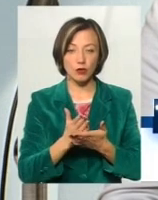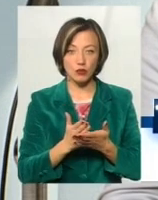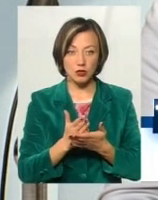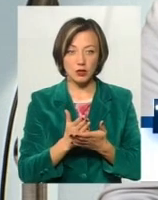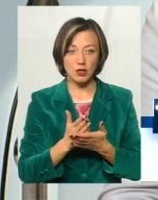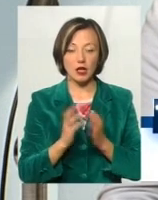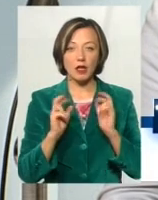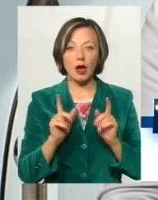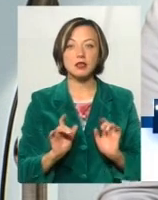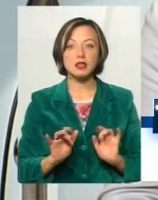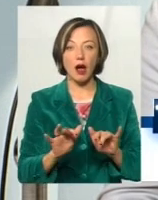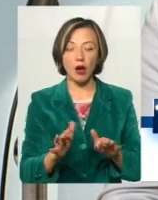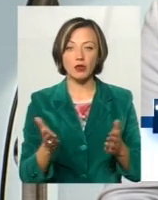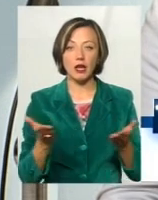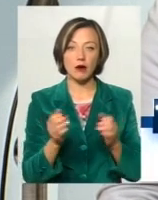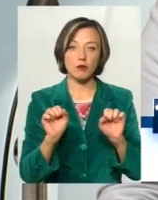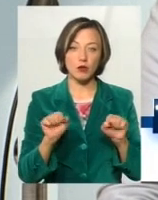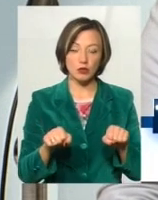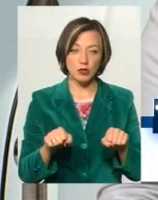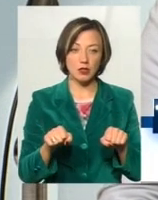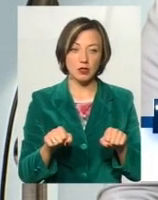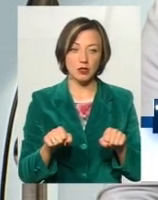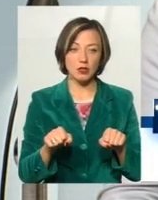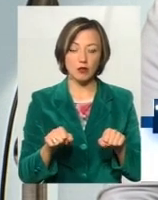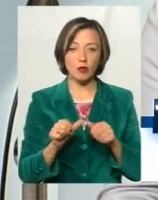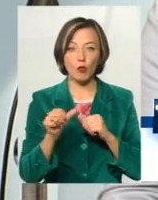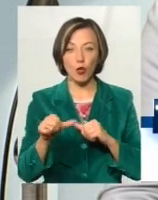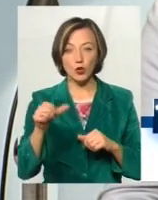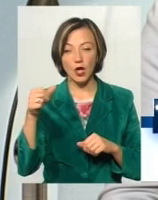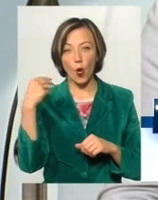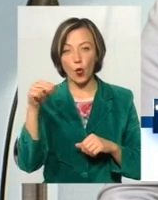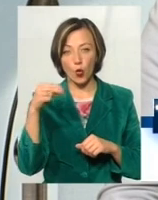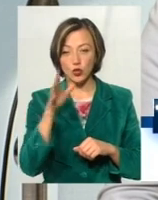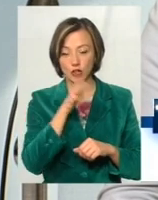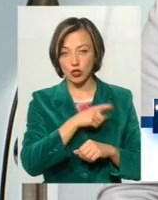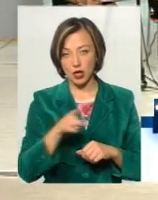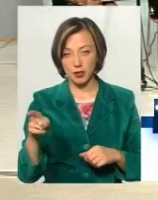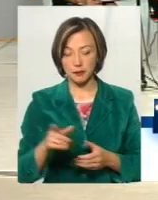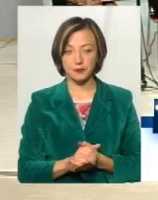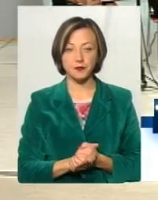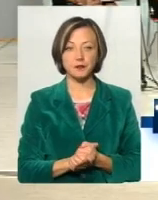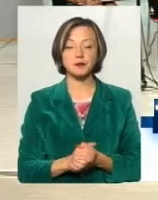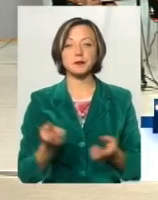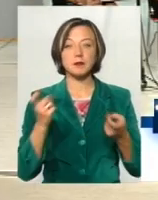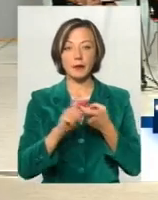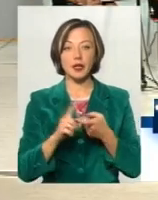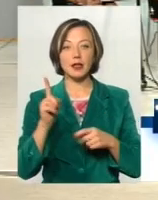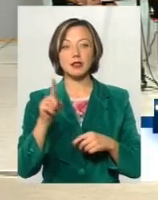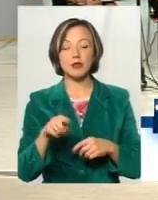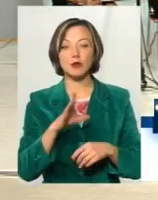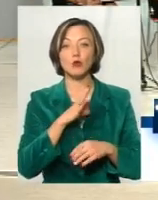як заходи, які можуть надаватися позаурочний тільки час. І в зв'язку із тим, що